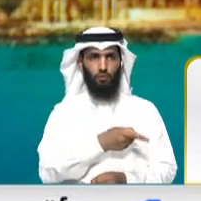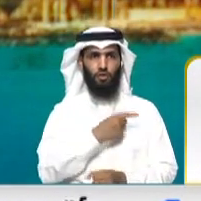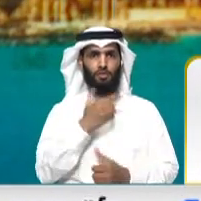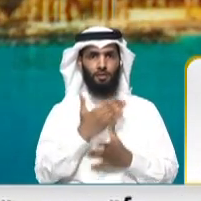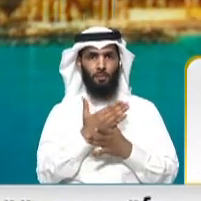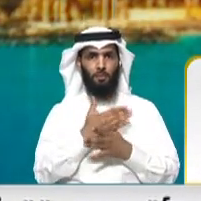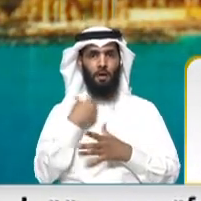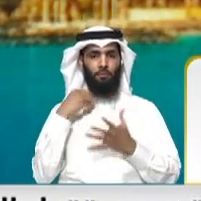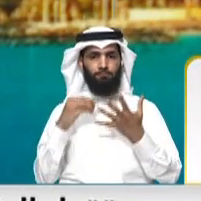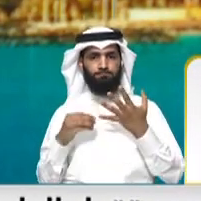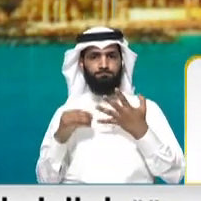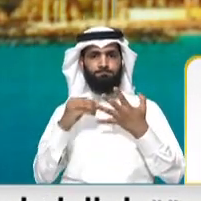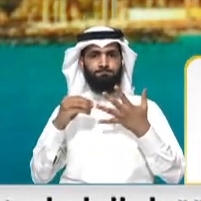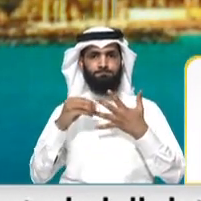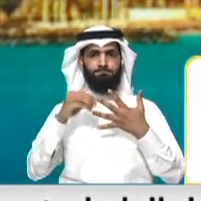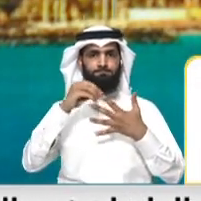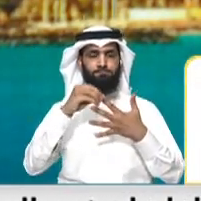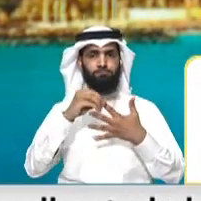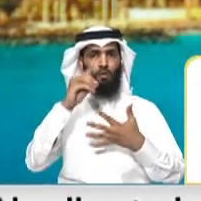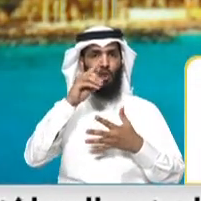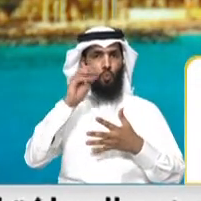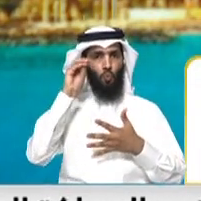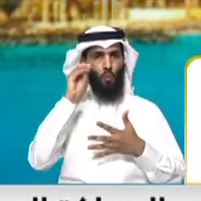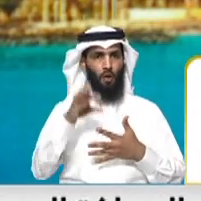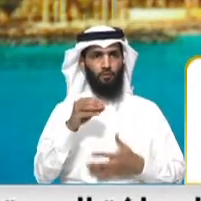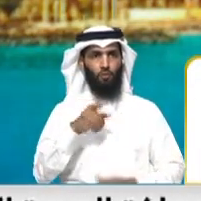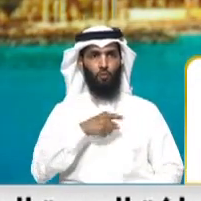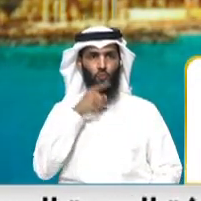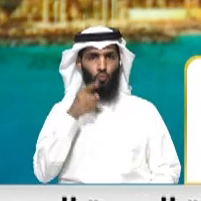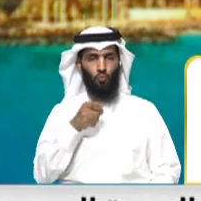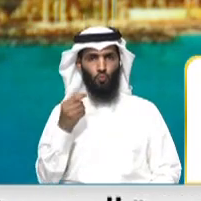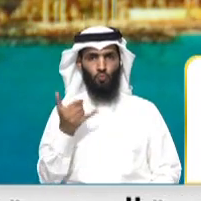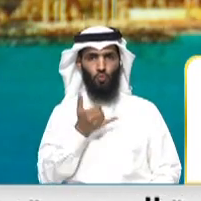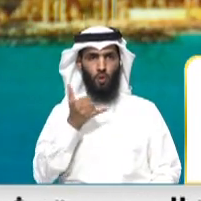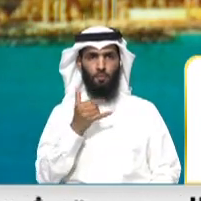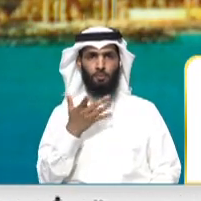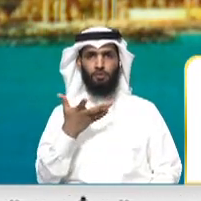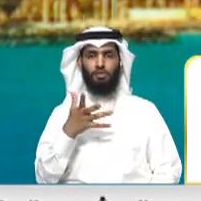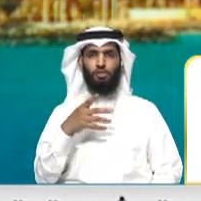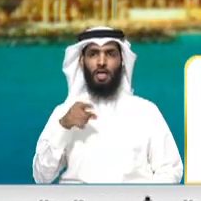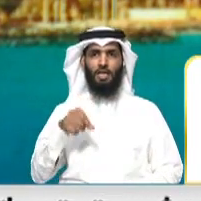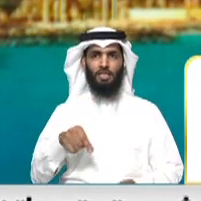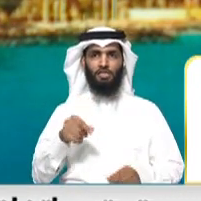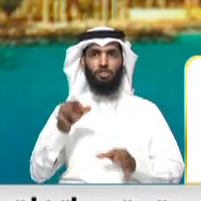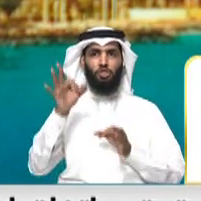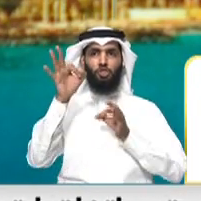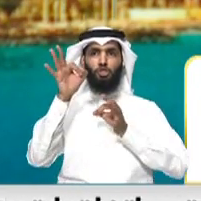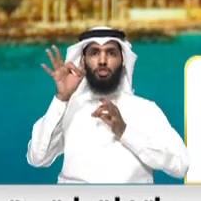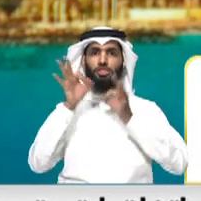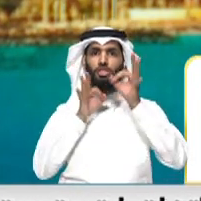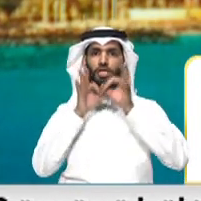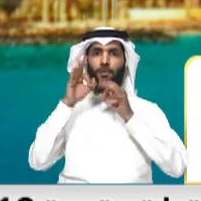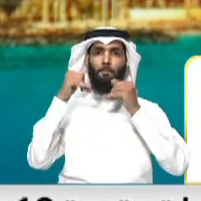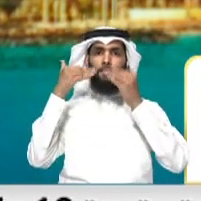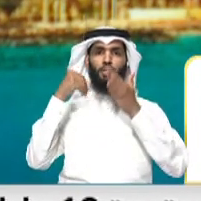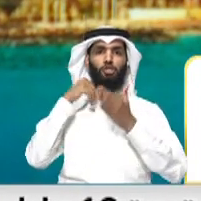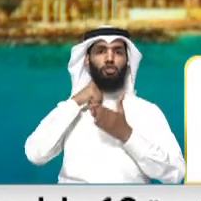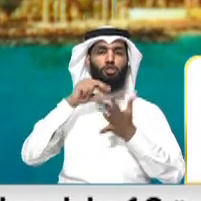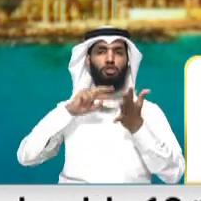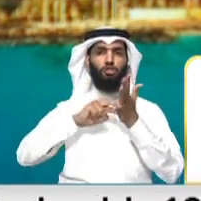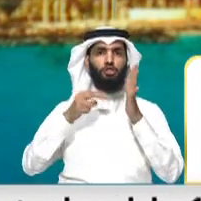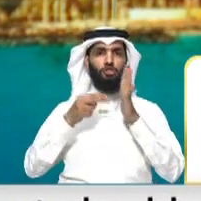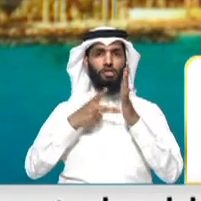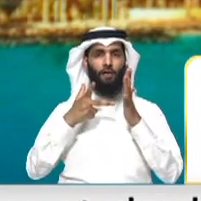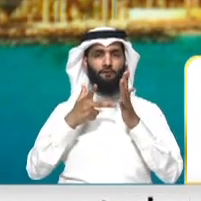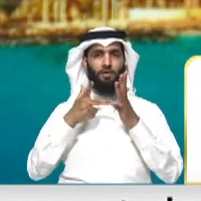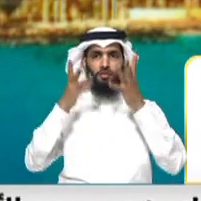القيادية بالوزارة، مشددا على ضرورة مواكبتهم لمتغيرات الأحداث السياسية الراهنة في المنطقة والإلمام